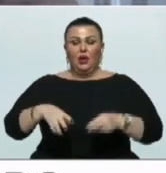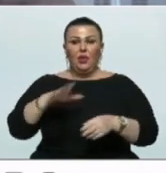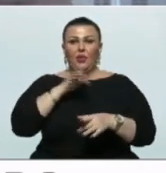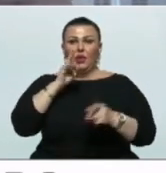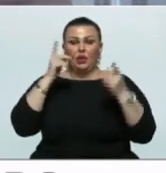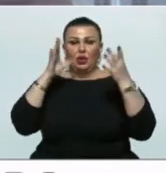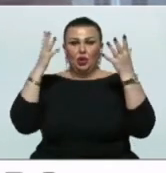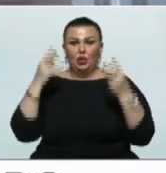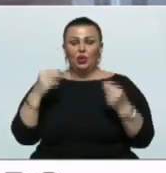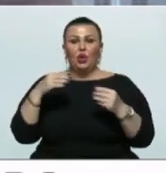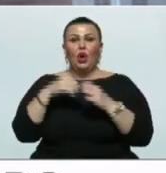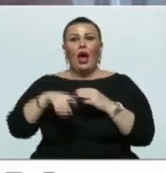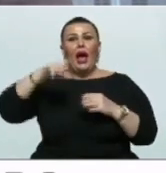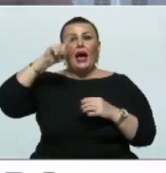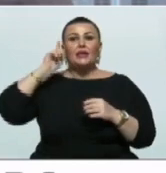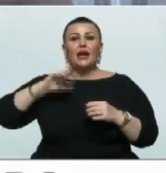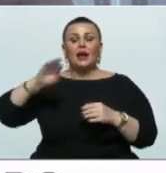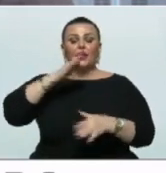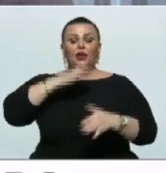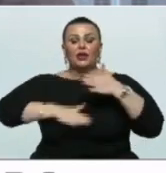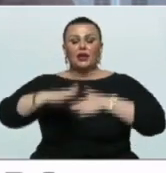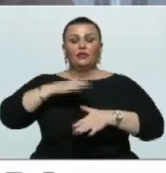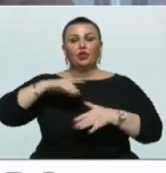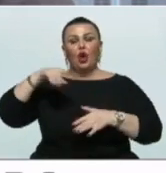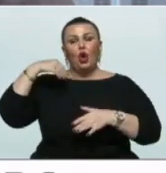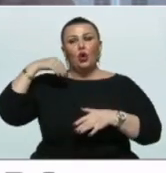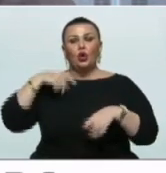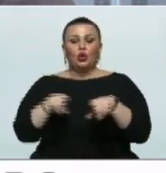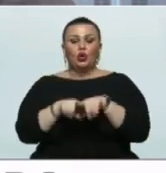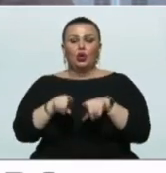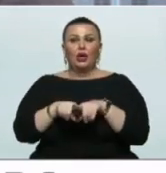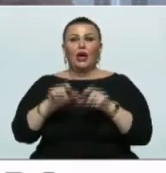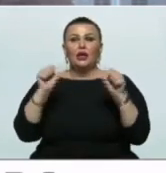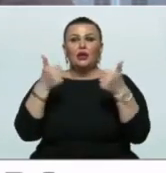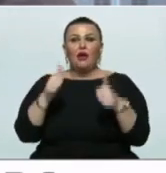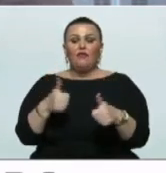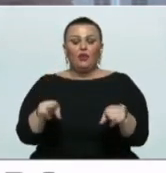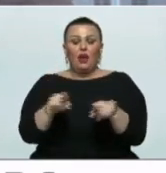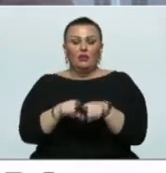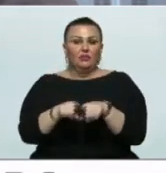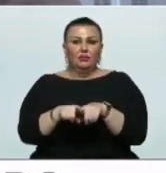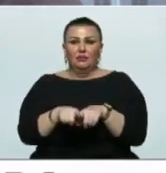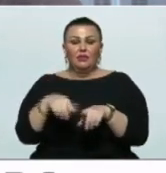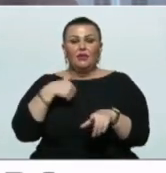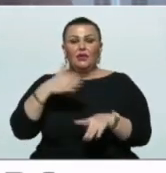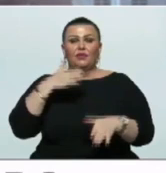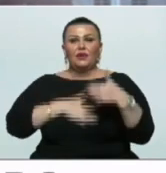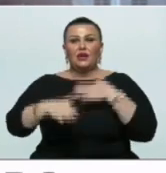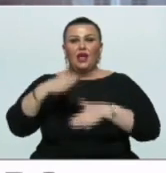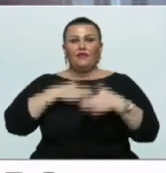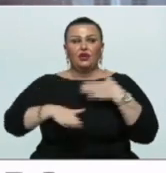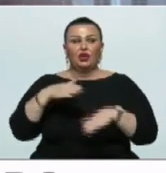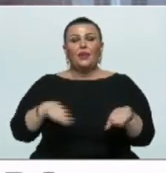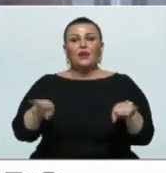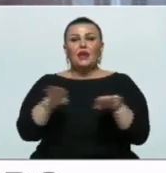Dolayısıyla Azerbaycan'ın sevinci Türkiye'de de aynı şekilde karşılık buldu. Bizim sevincimiz de